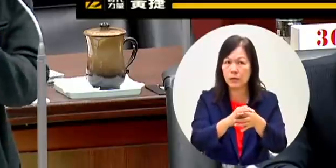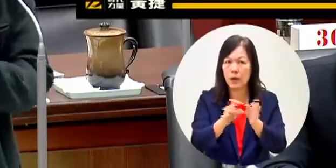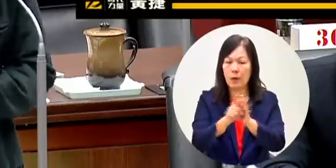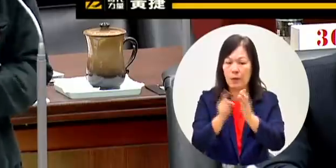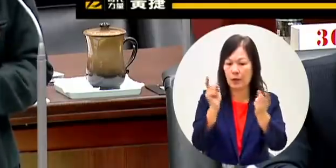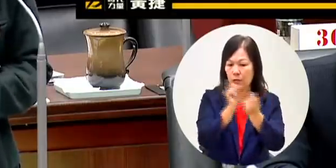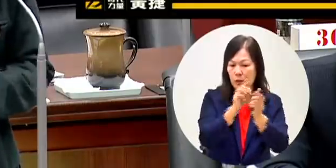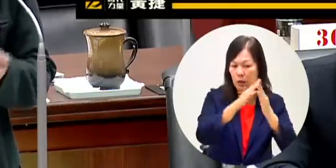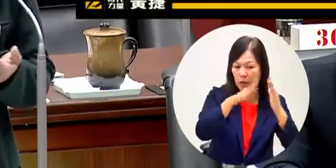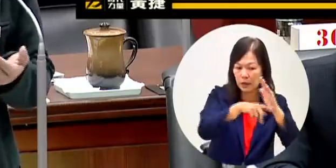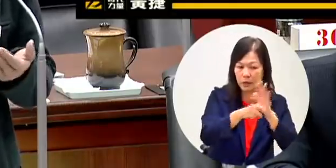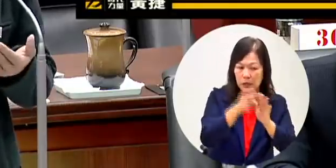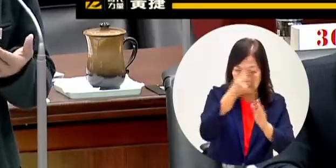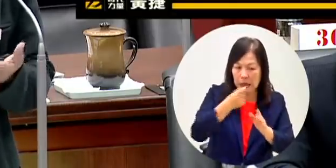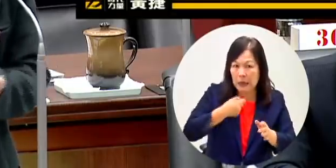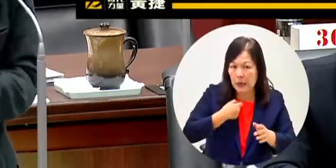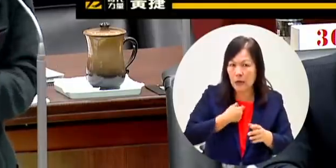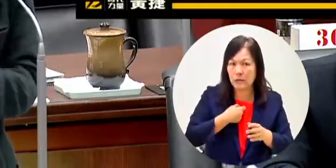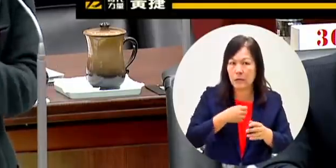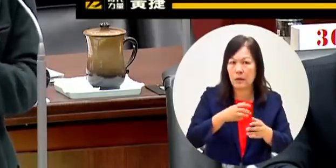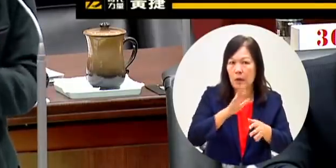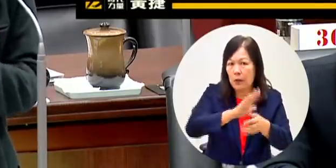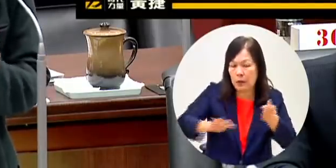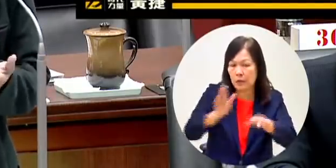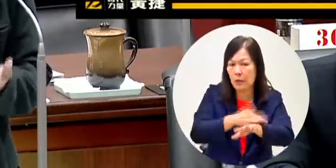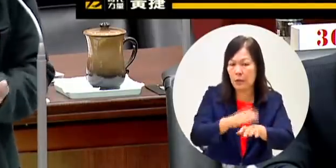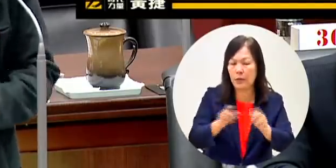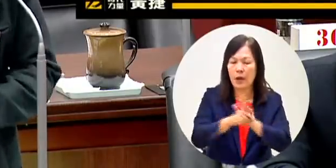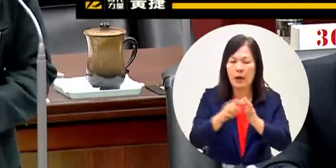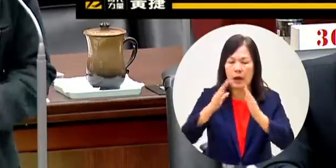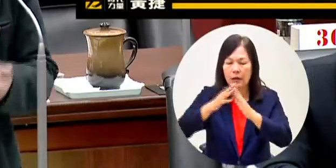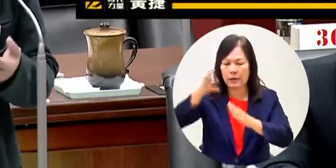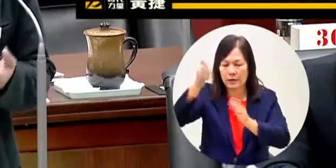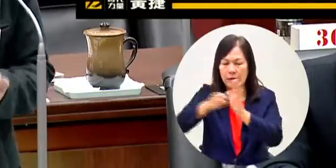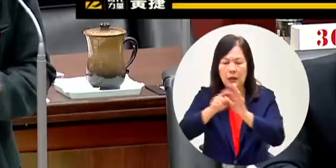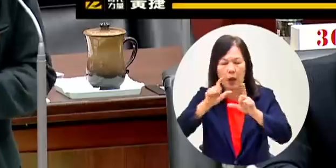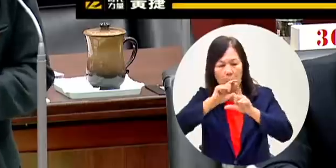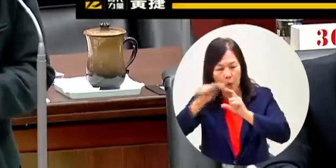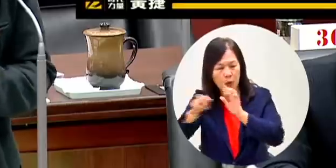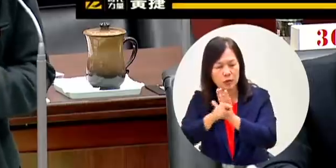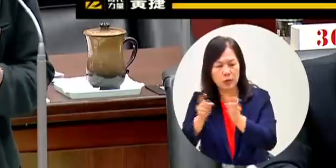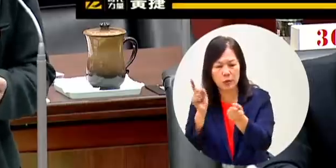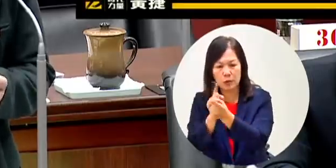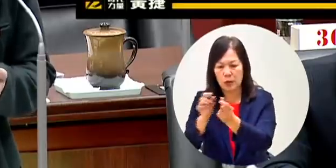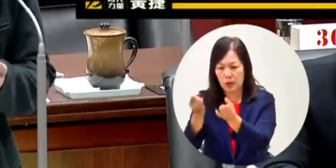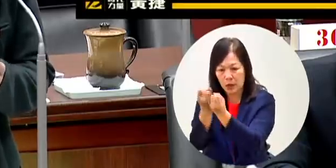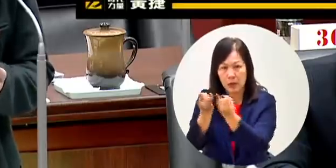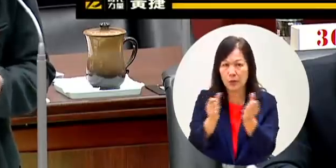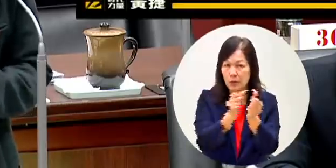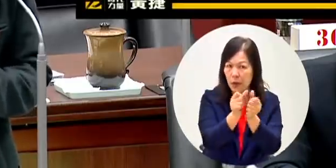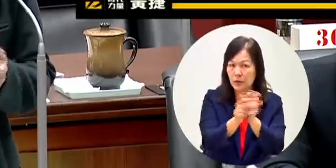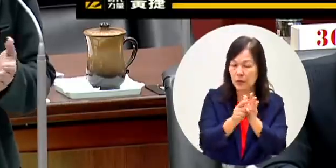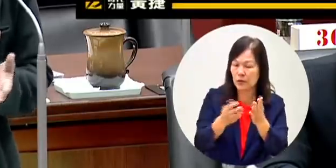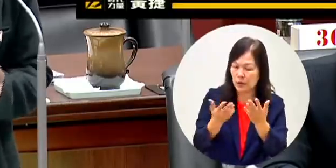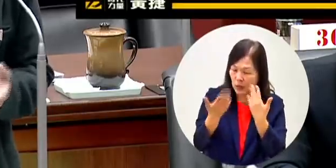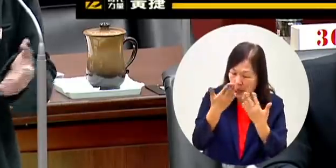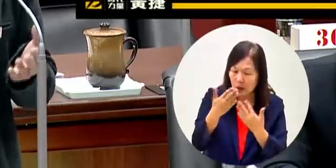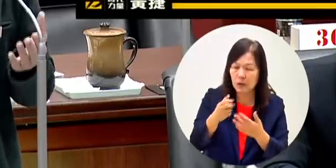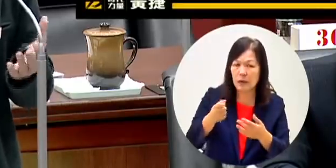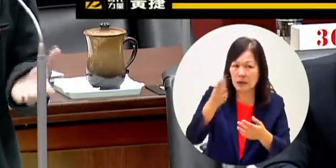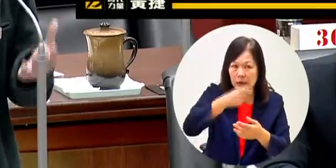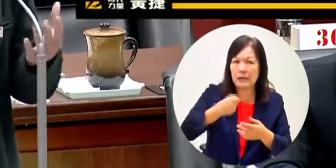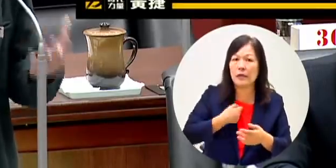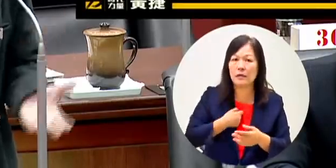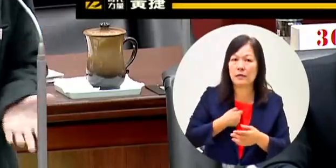能是市长要回去多对于同性的偏见多做一些理解，然后去知道说你的偏见可能会造